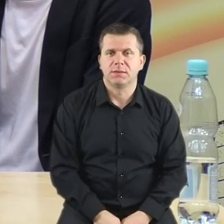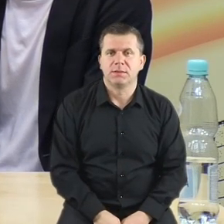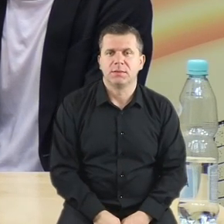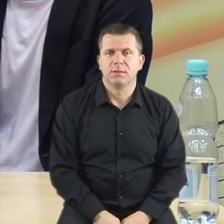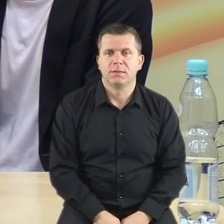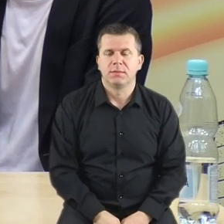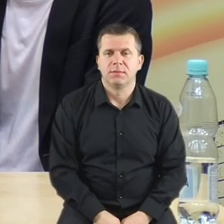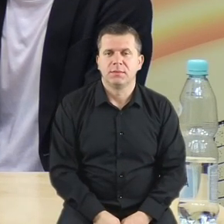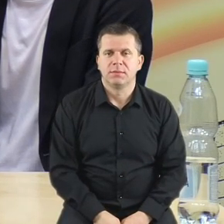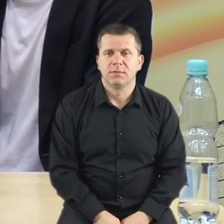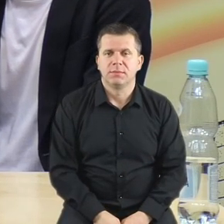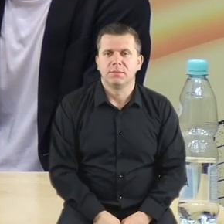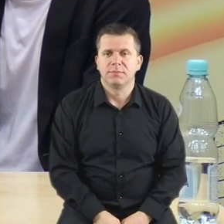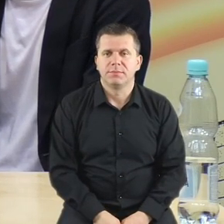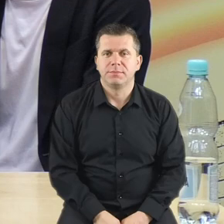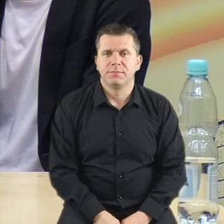I